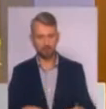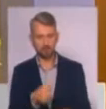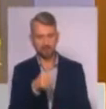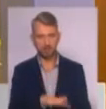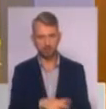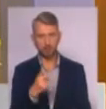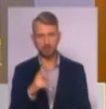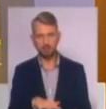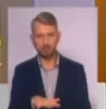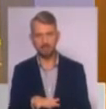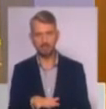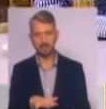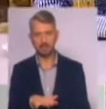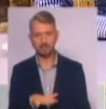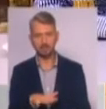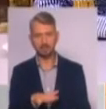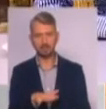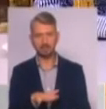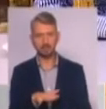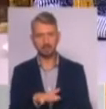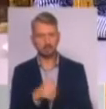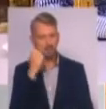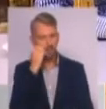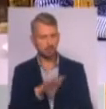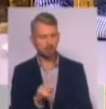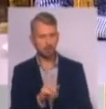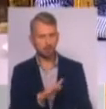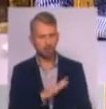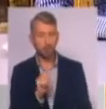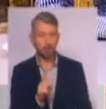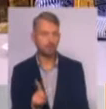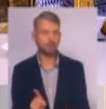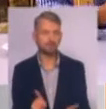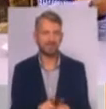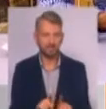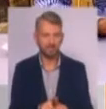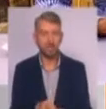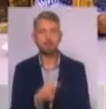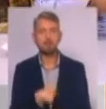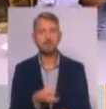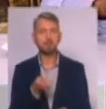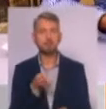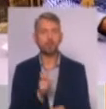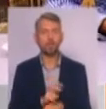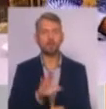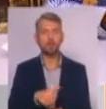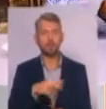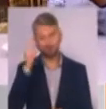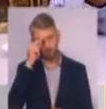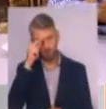друге місце, не пам'ятаю, що було. Але все ж таки, ми приходили потім на